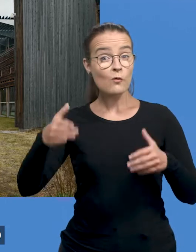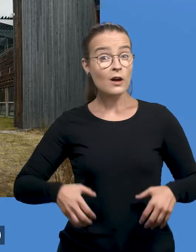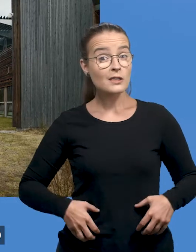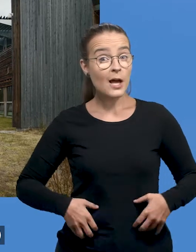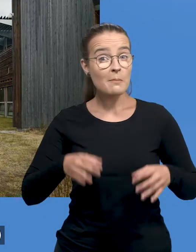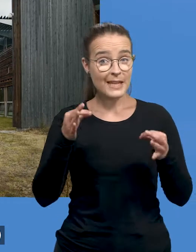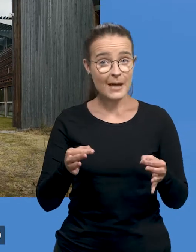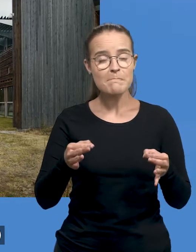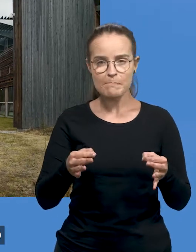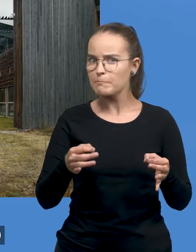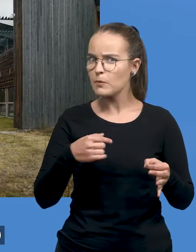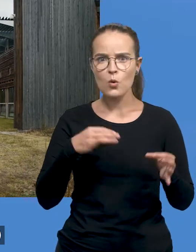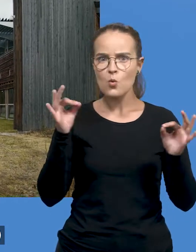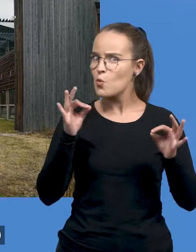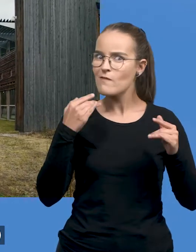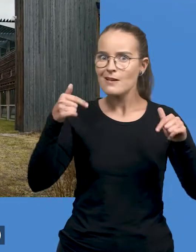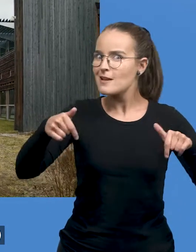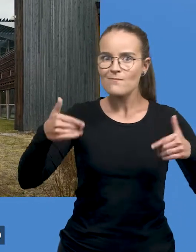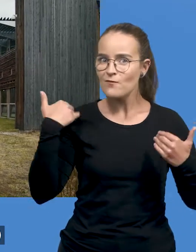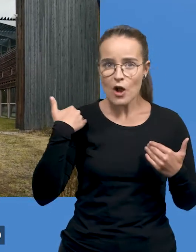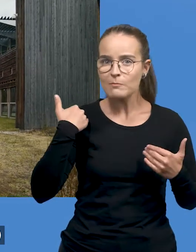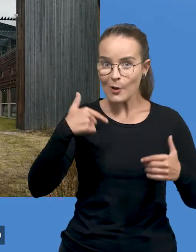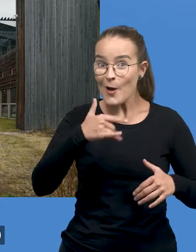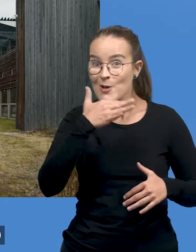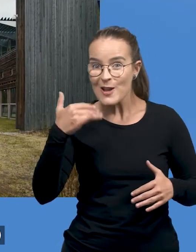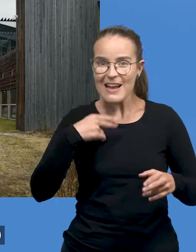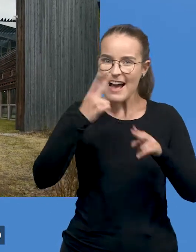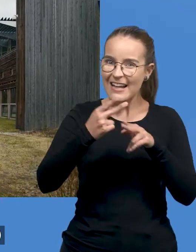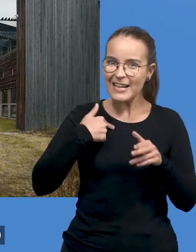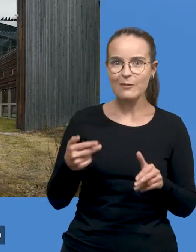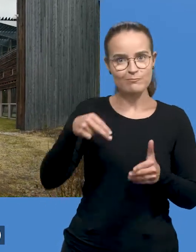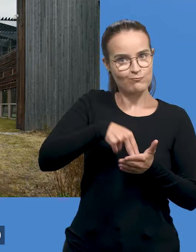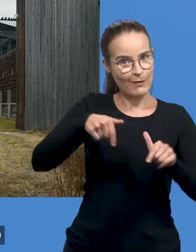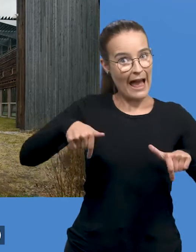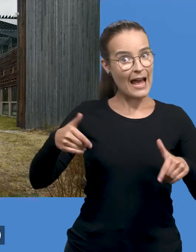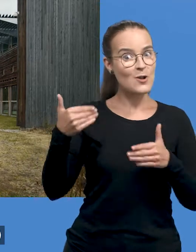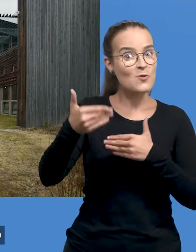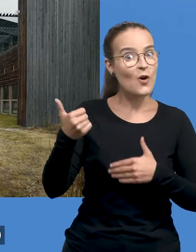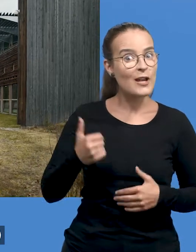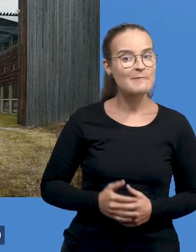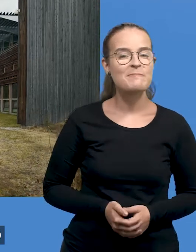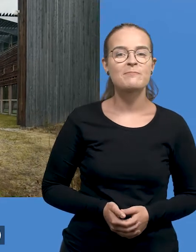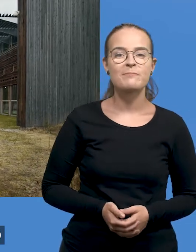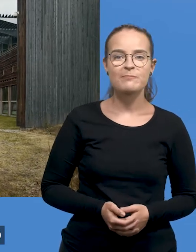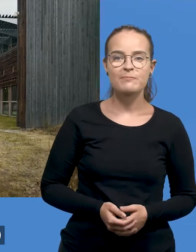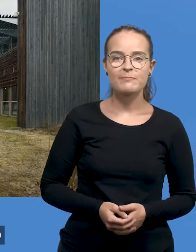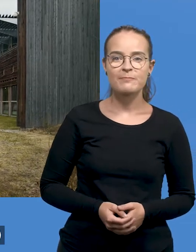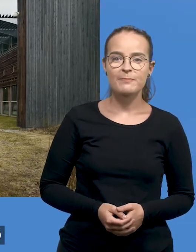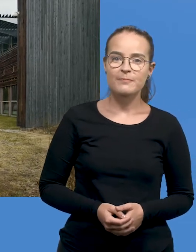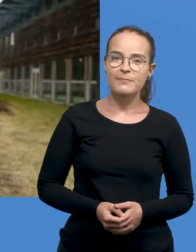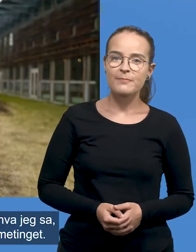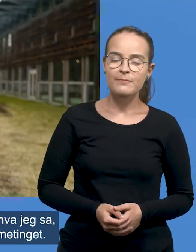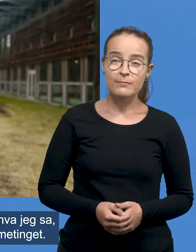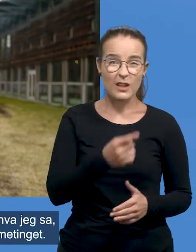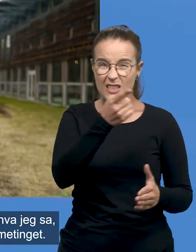tørgjumen olkobel samediki, om den lukkoesige lemmer stapet Odal, nå til å hoi sommer vingma leke i den. Visste de olkobel